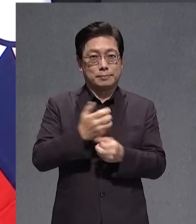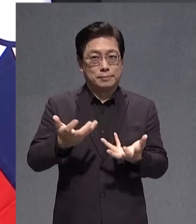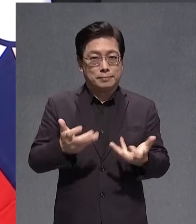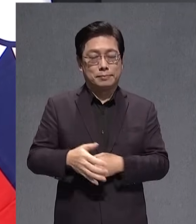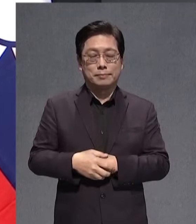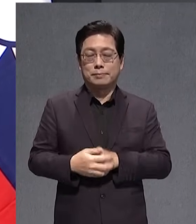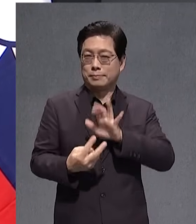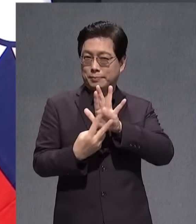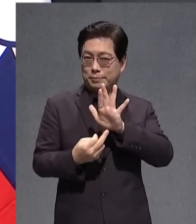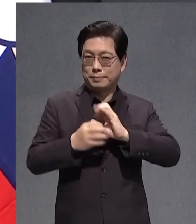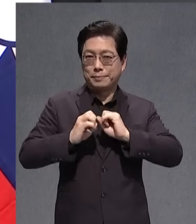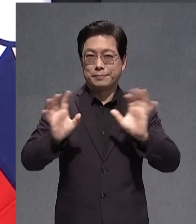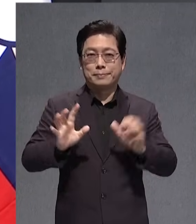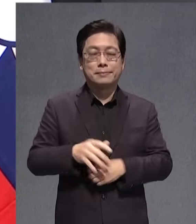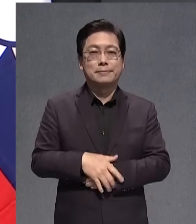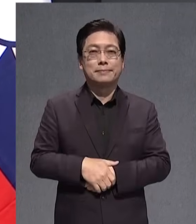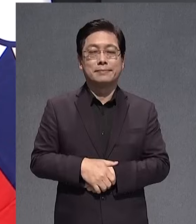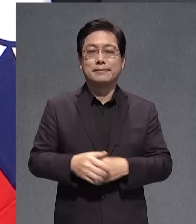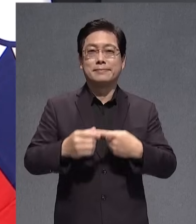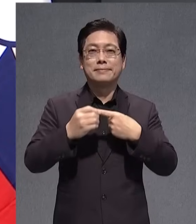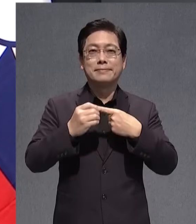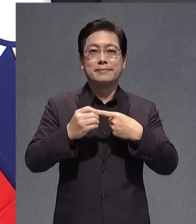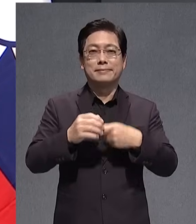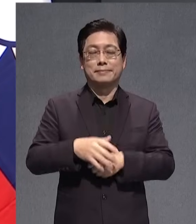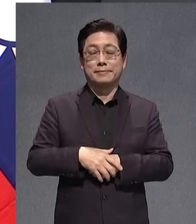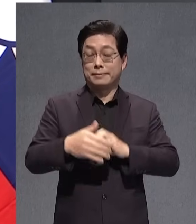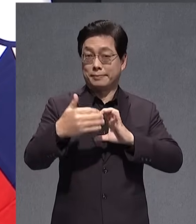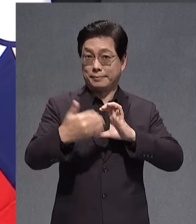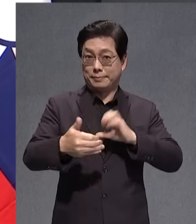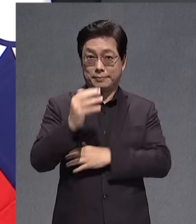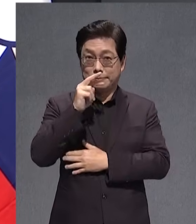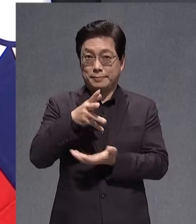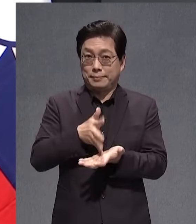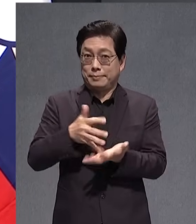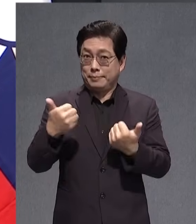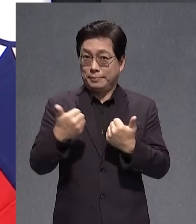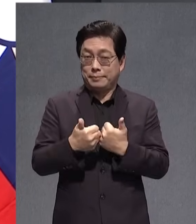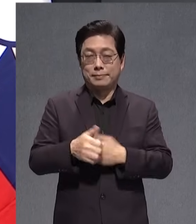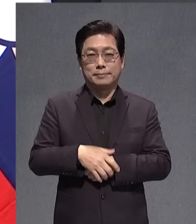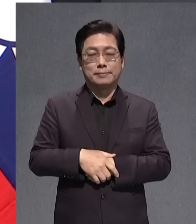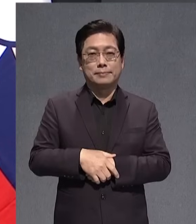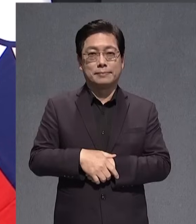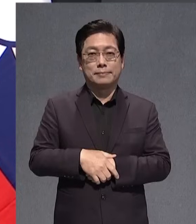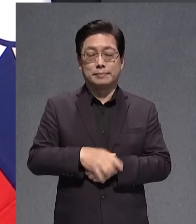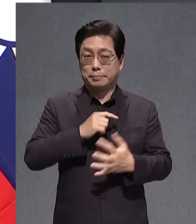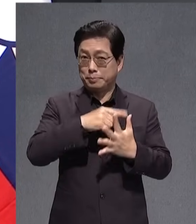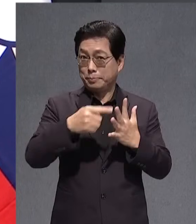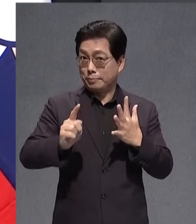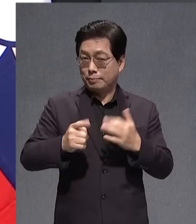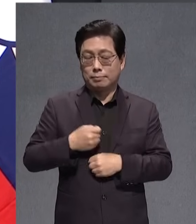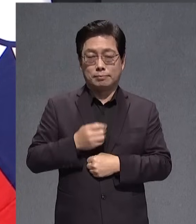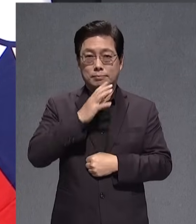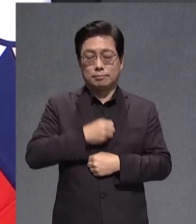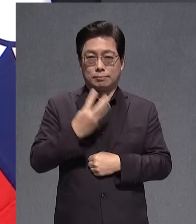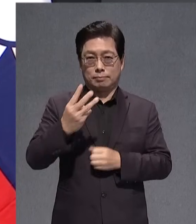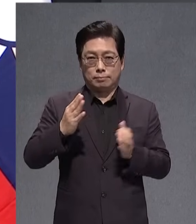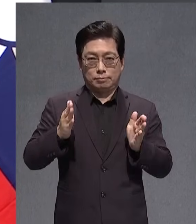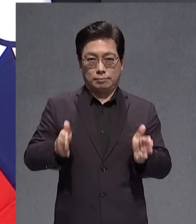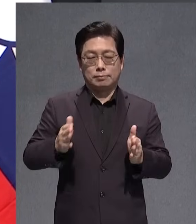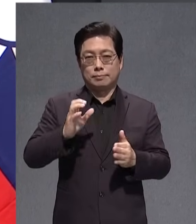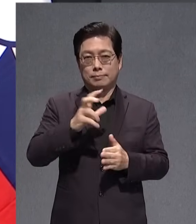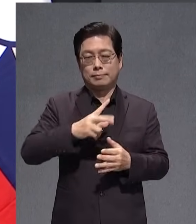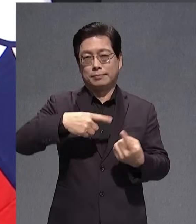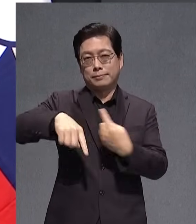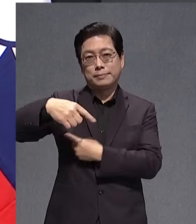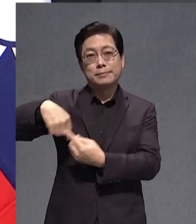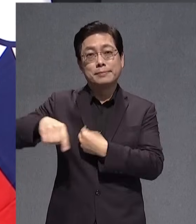项向各位说明。第一，电视政见发表会进行之程序是采取三轮方式发表政